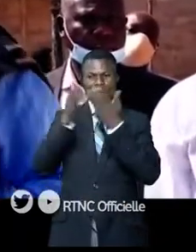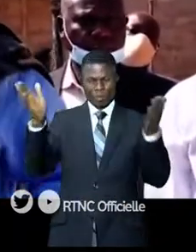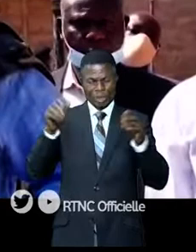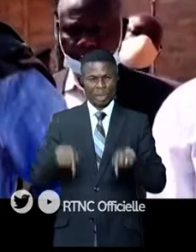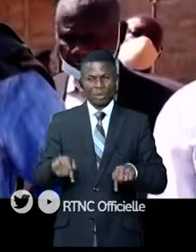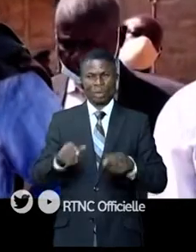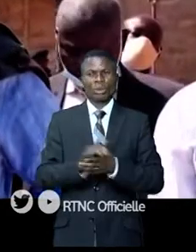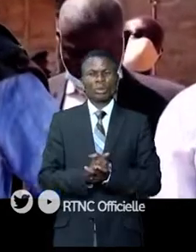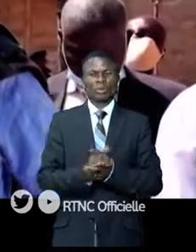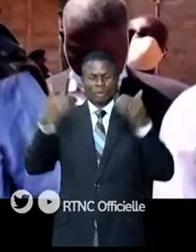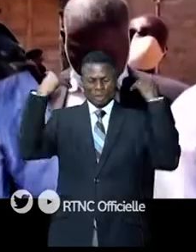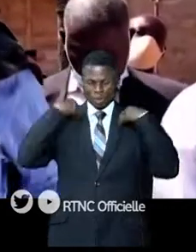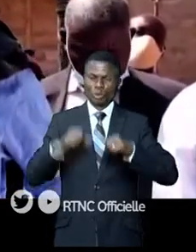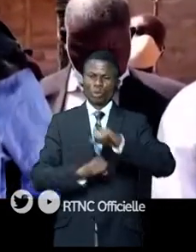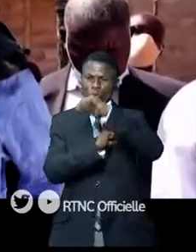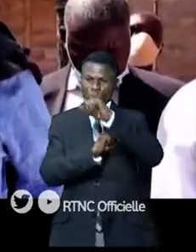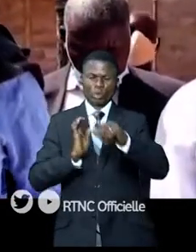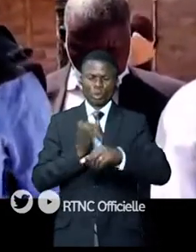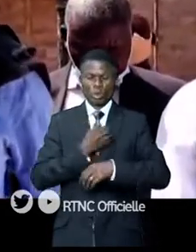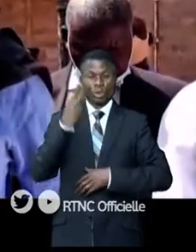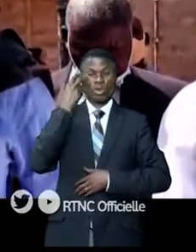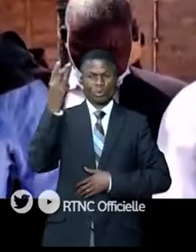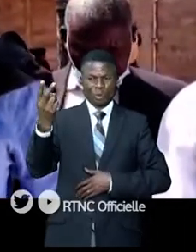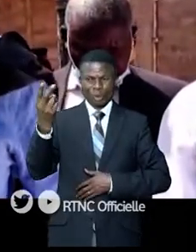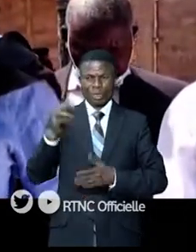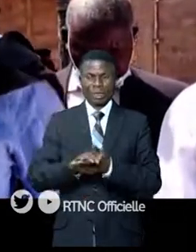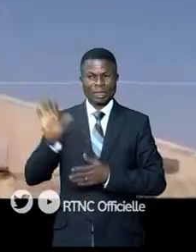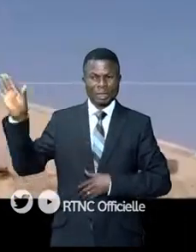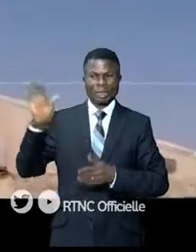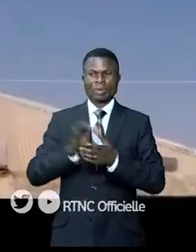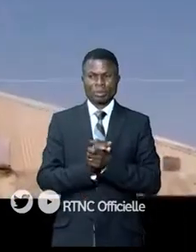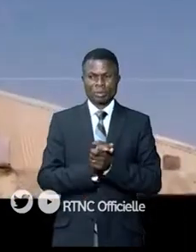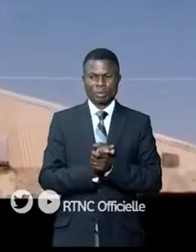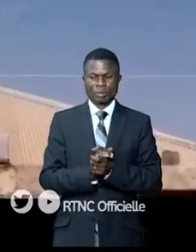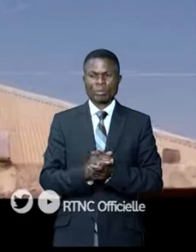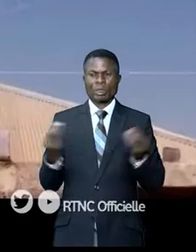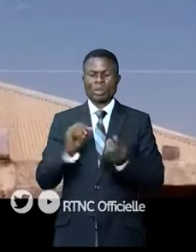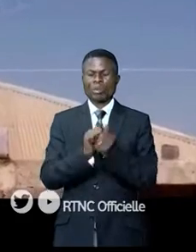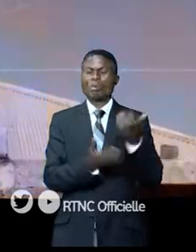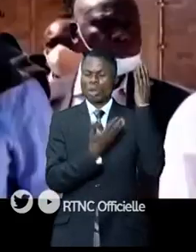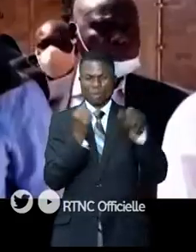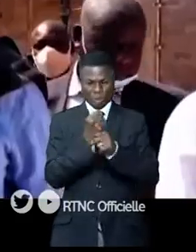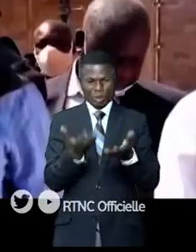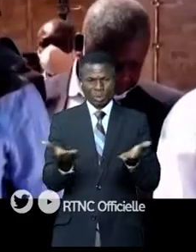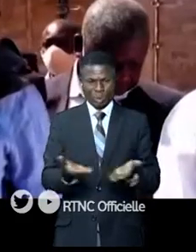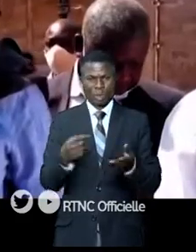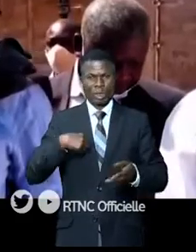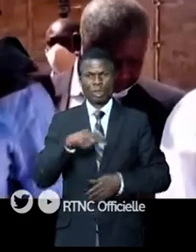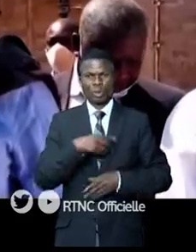Seigneur a accompagné notre détermination et ses calmes. Et c'est important de travailler. Nous